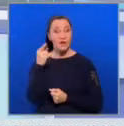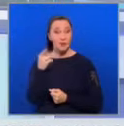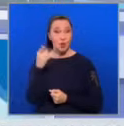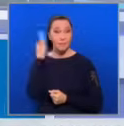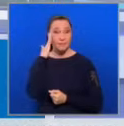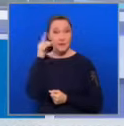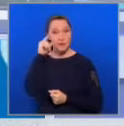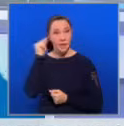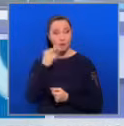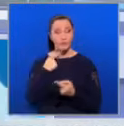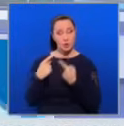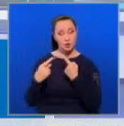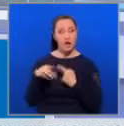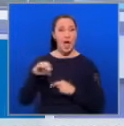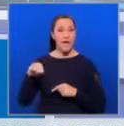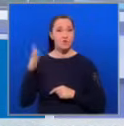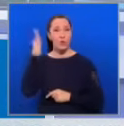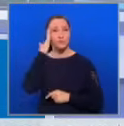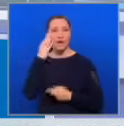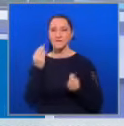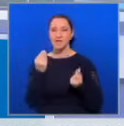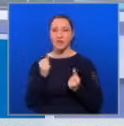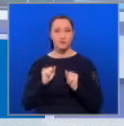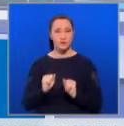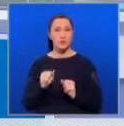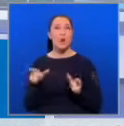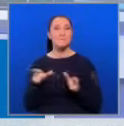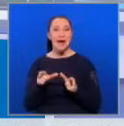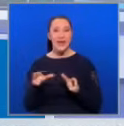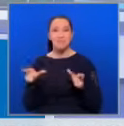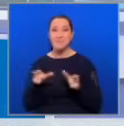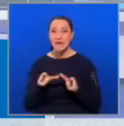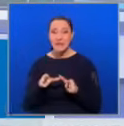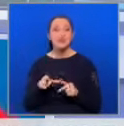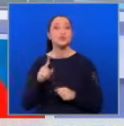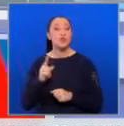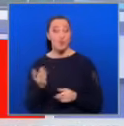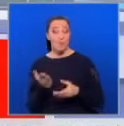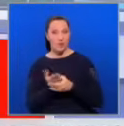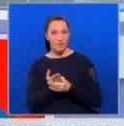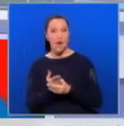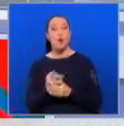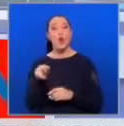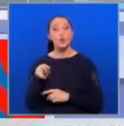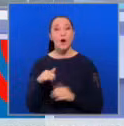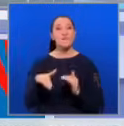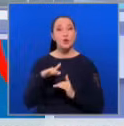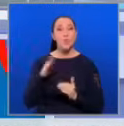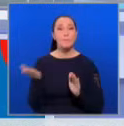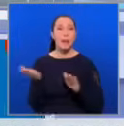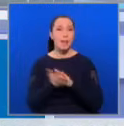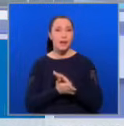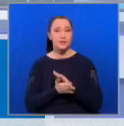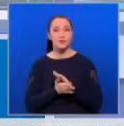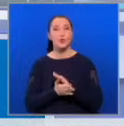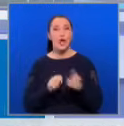той и премиерът денков разговаряха с еврокомисаря по финансова стабилност марей макгинес в чийто портфейл е контролът върху прилагането на